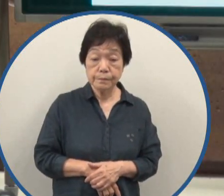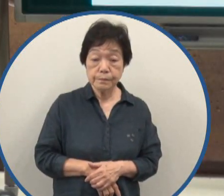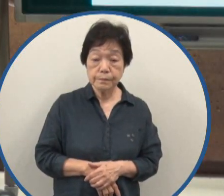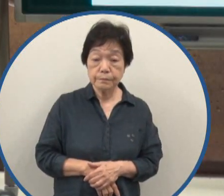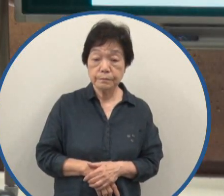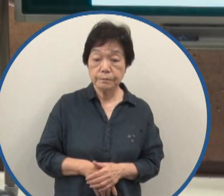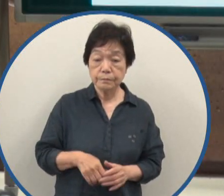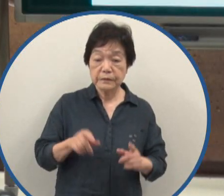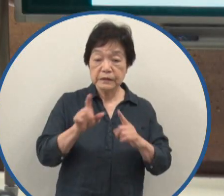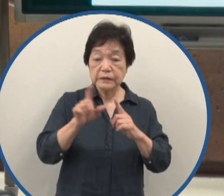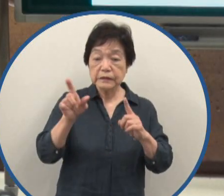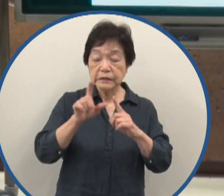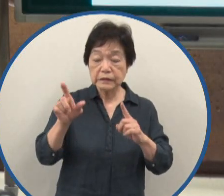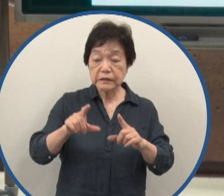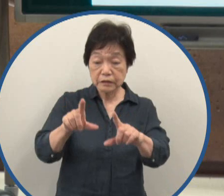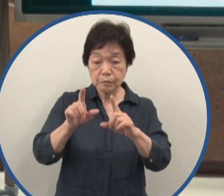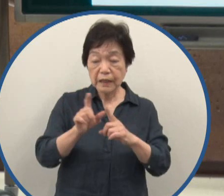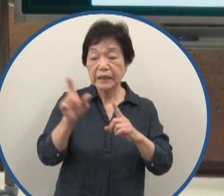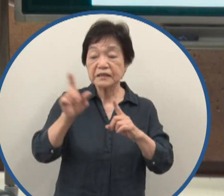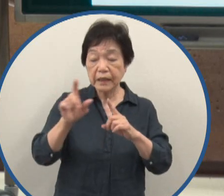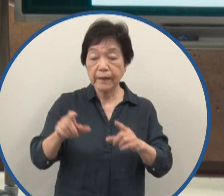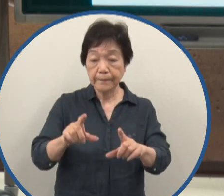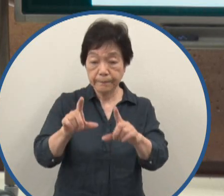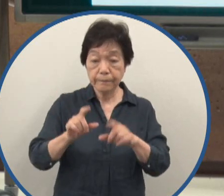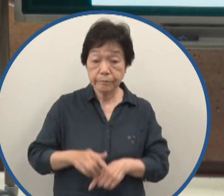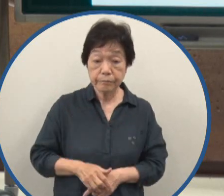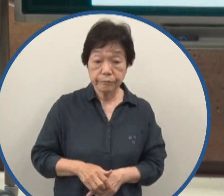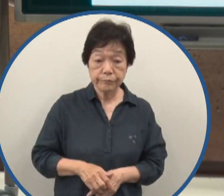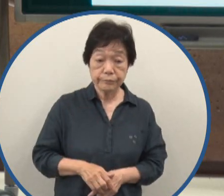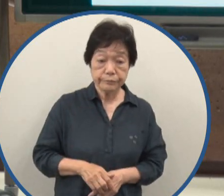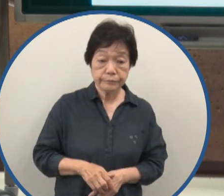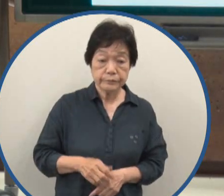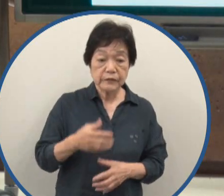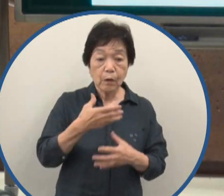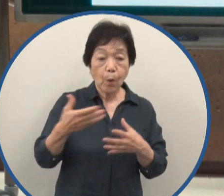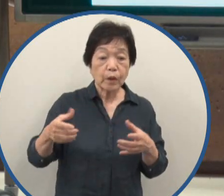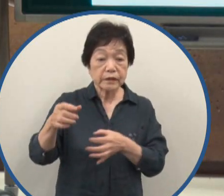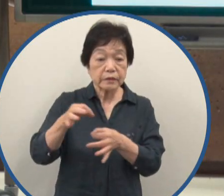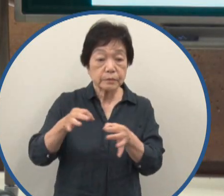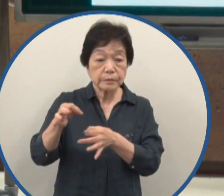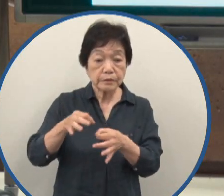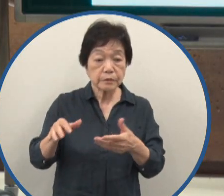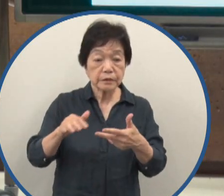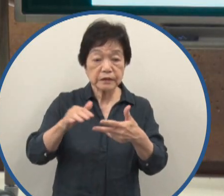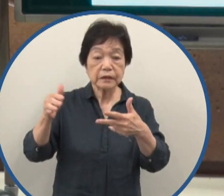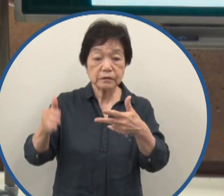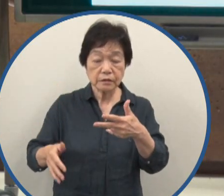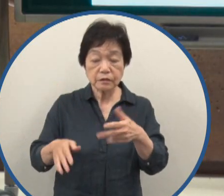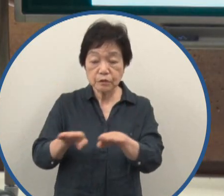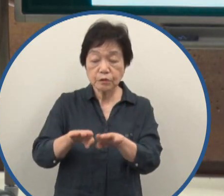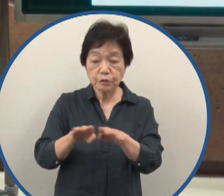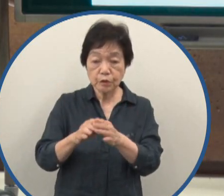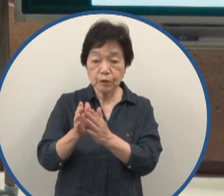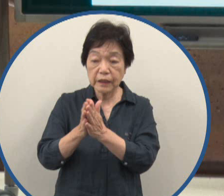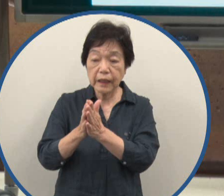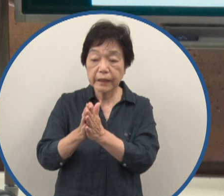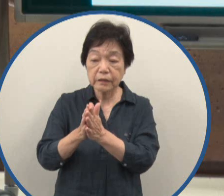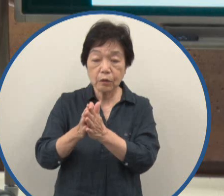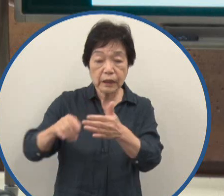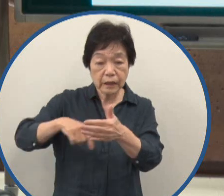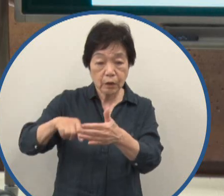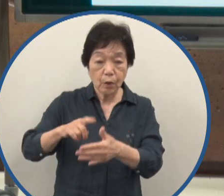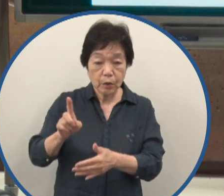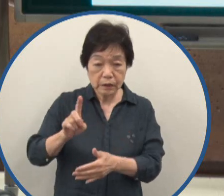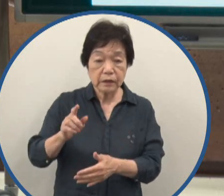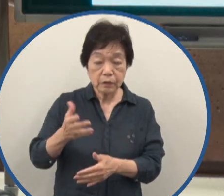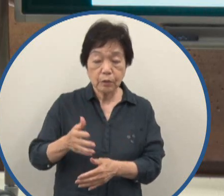すみません、 NHK の井原氏です。スライドの12の大規模商業施設等の、土日の休業要請の関係なんですが、